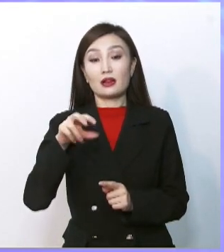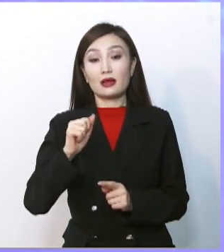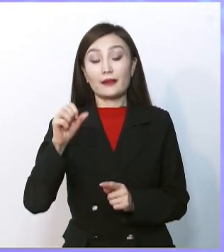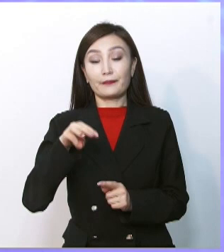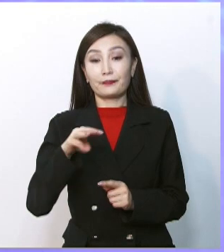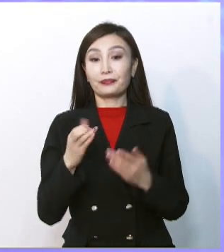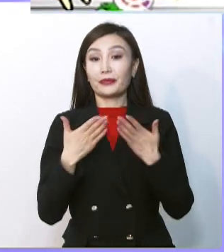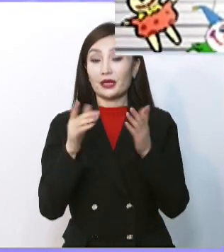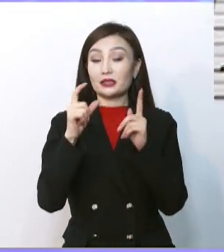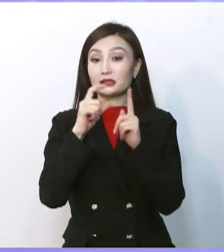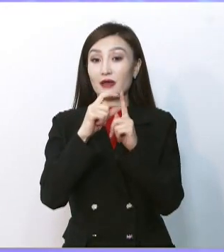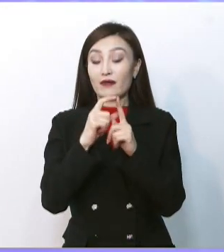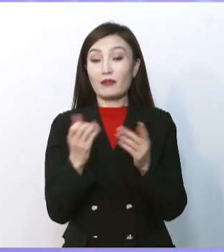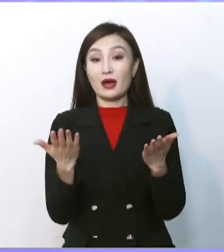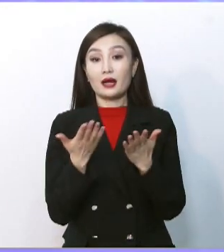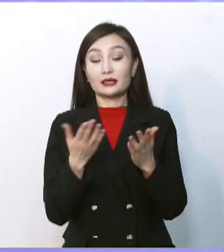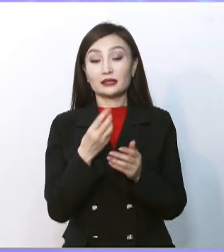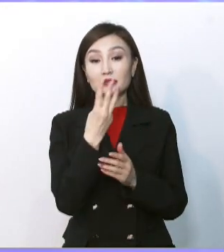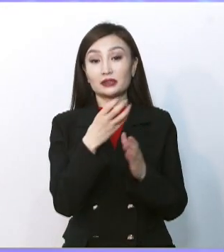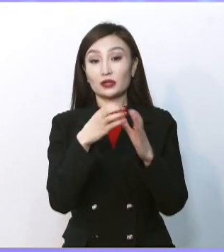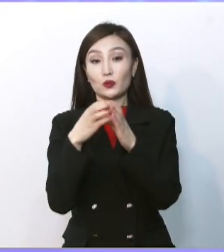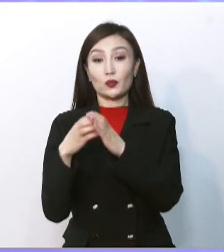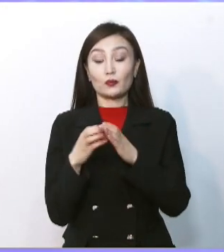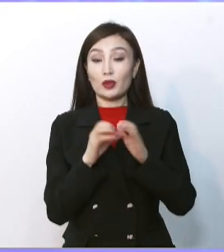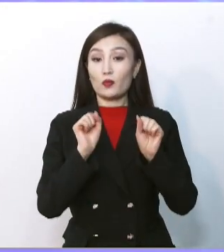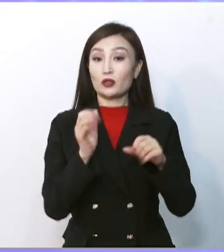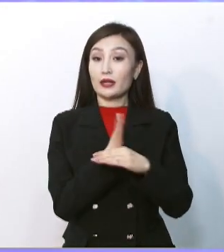Прочитайте слова и на какие три группы их можно